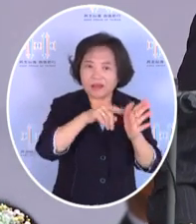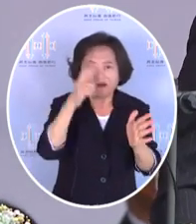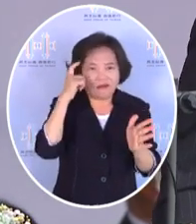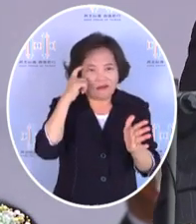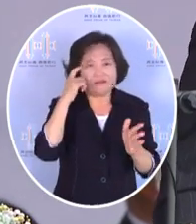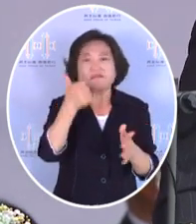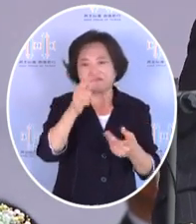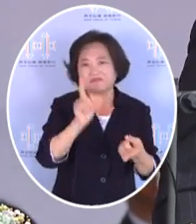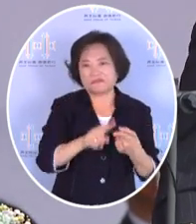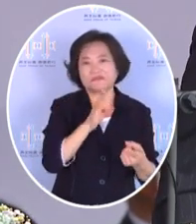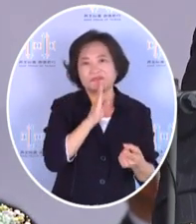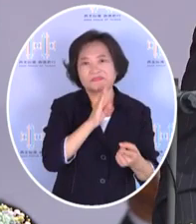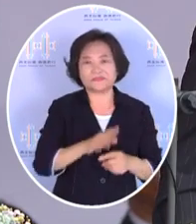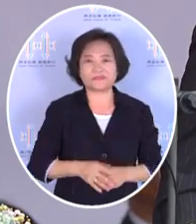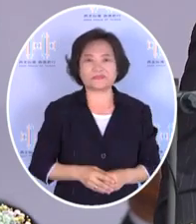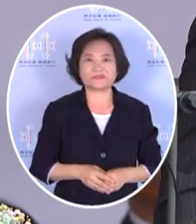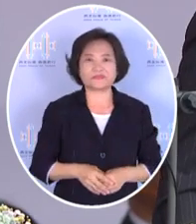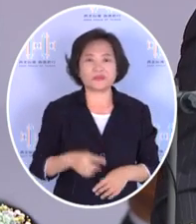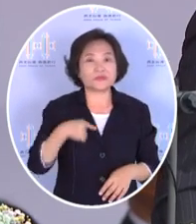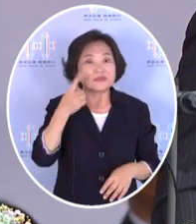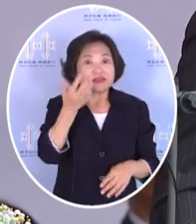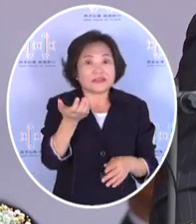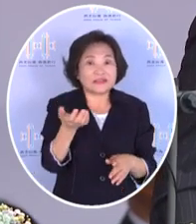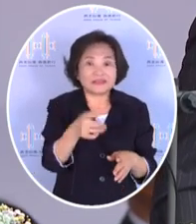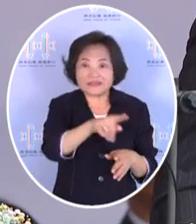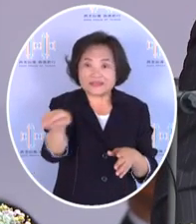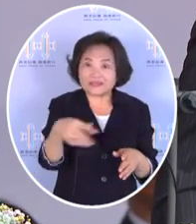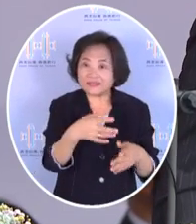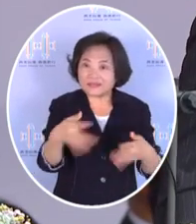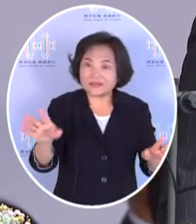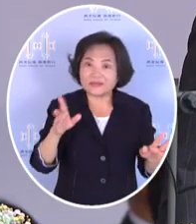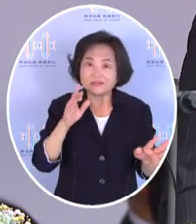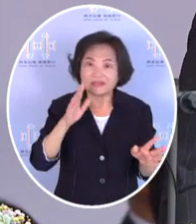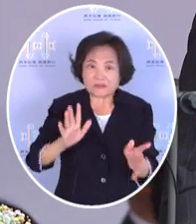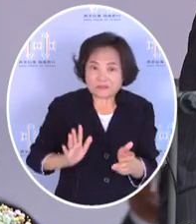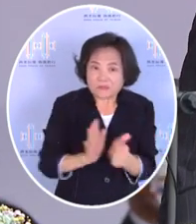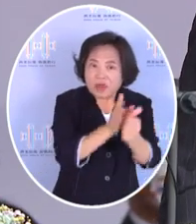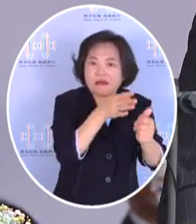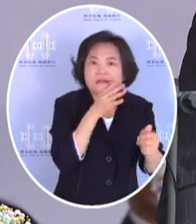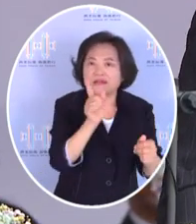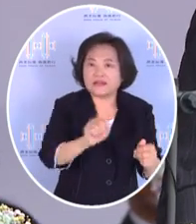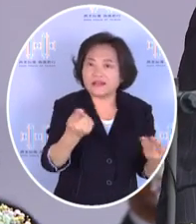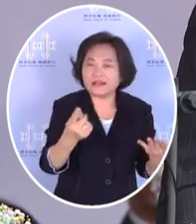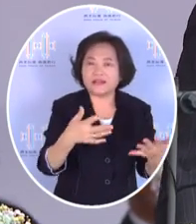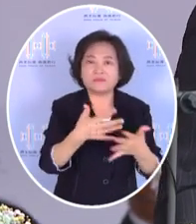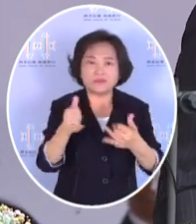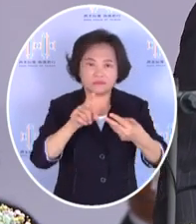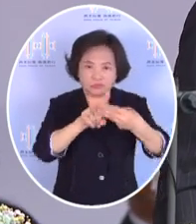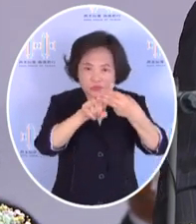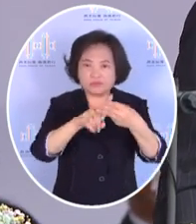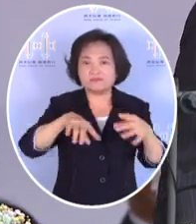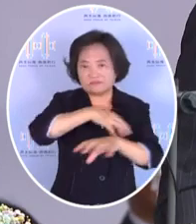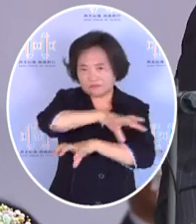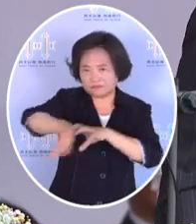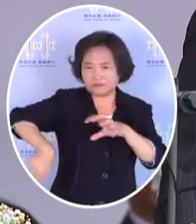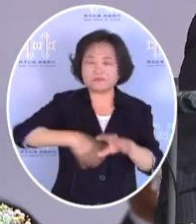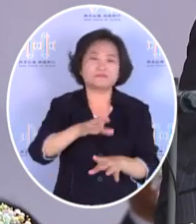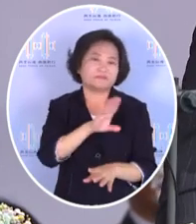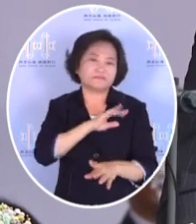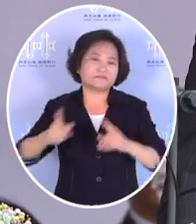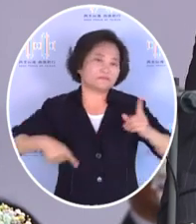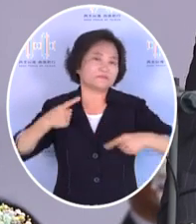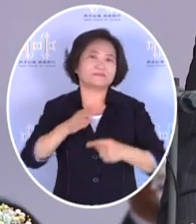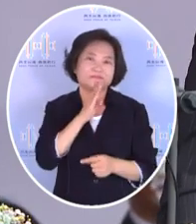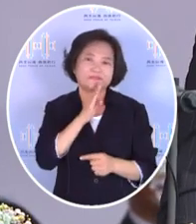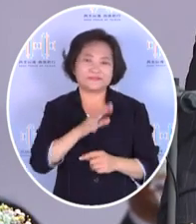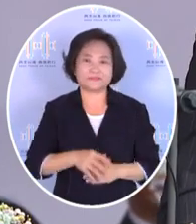释。而支撑起这一切的就是我们民主自由的环境。我们现